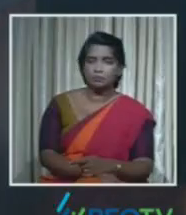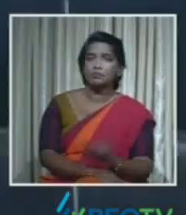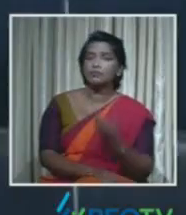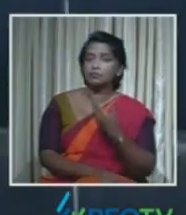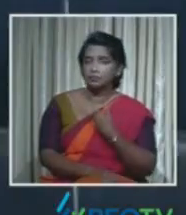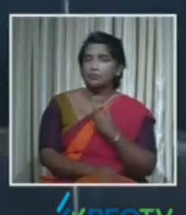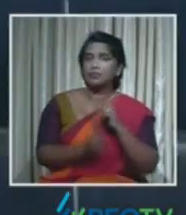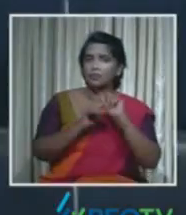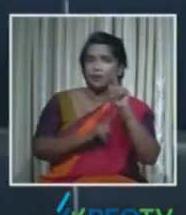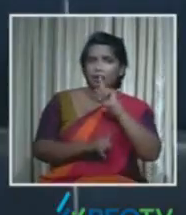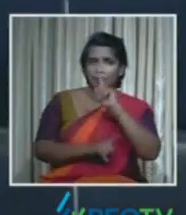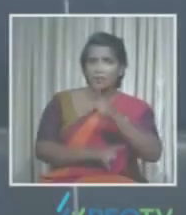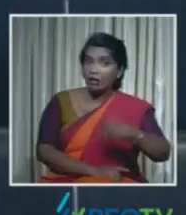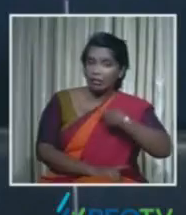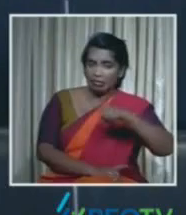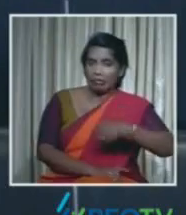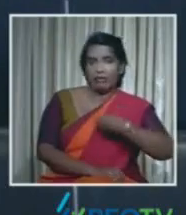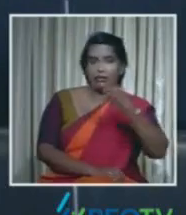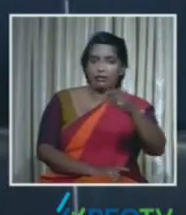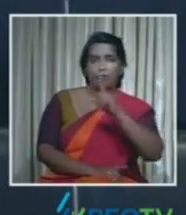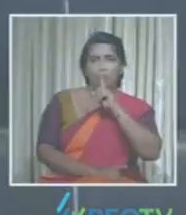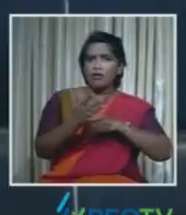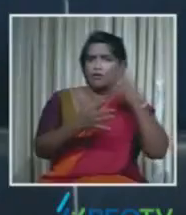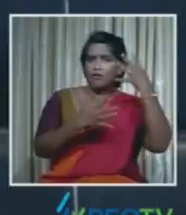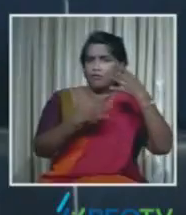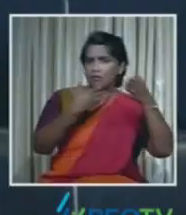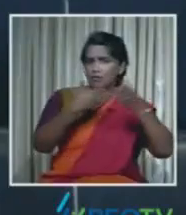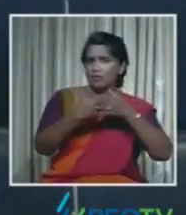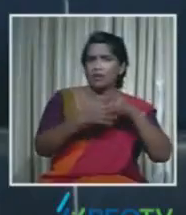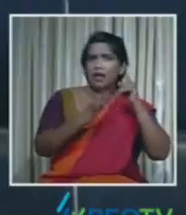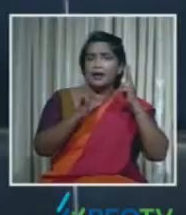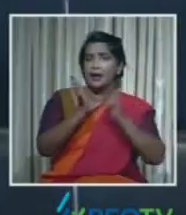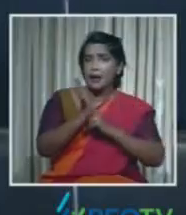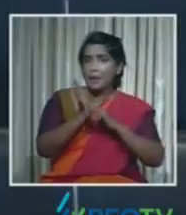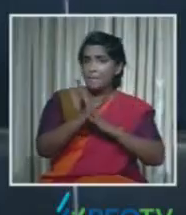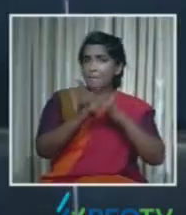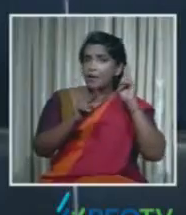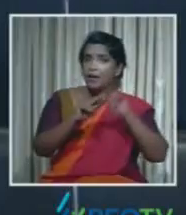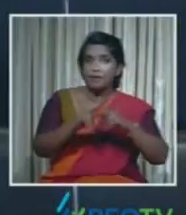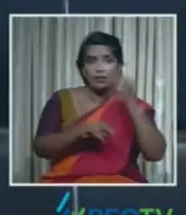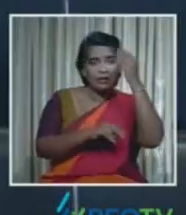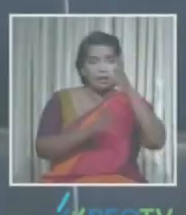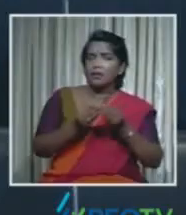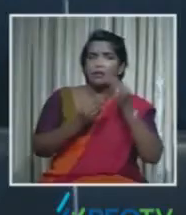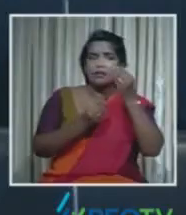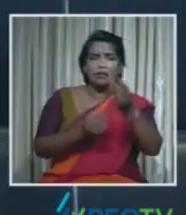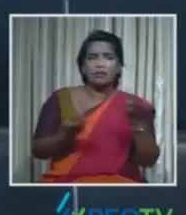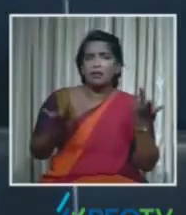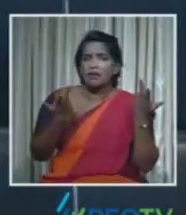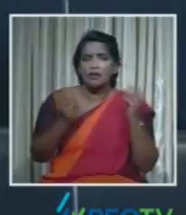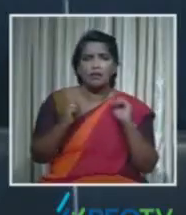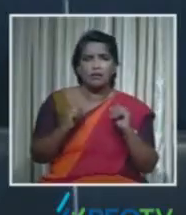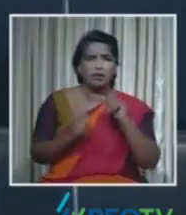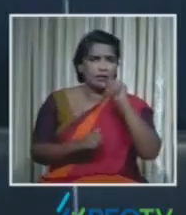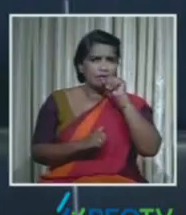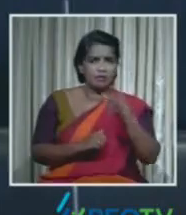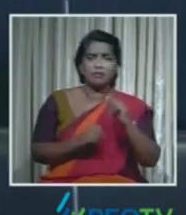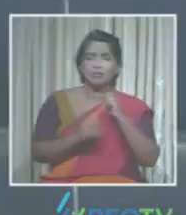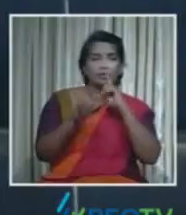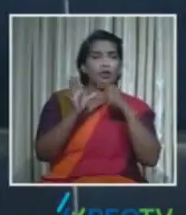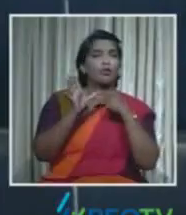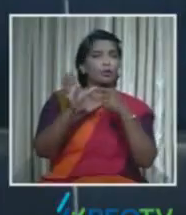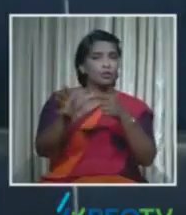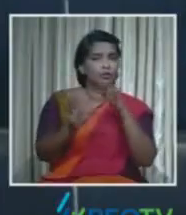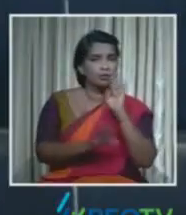සභාව විල්ලුවාම එදා දෙන්නේ එකඟ වුණා ඉතින් ඇයි ඒක දුන්නේ නැත්තේ IMF එකට දෙන්න පුළුවන් ඉන්දියානු ආණ්ඩුවට කියන්න පුළුවන් ඇත්ත වශයෙන්ම මේක වරප්‍රසාද